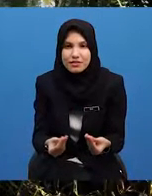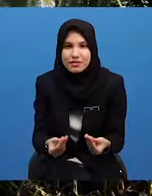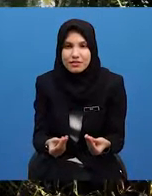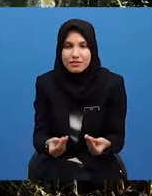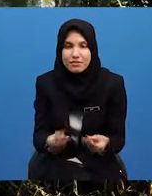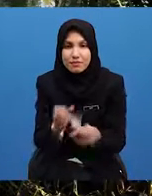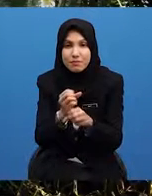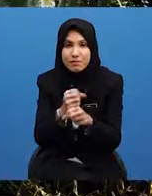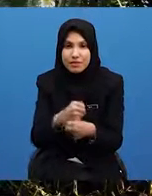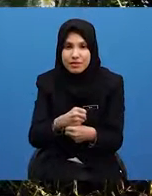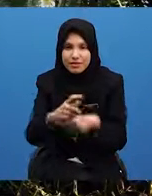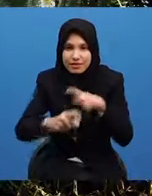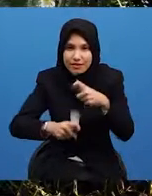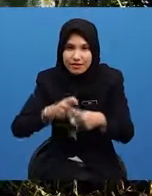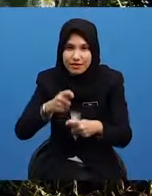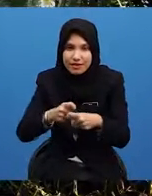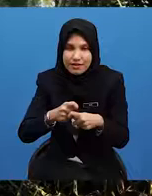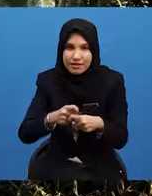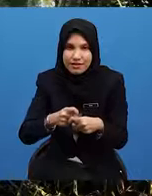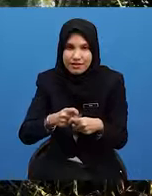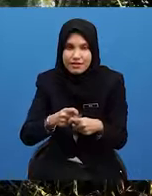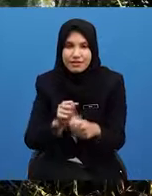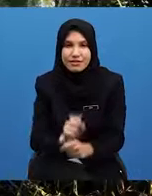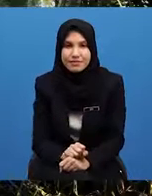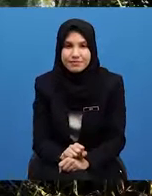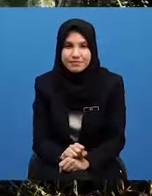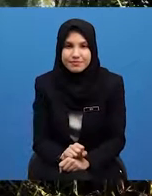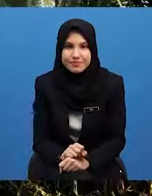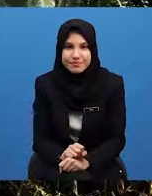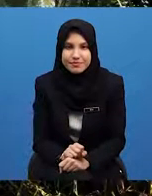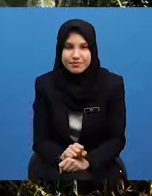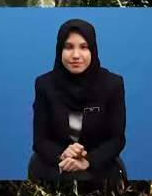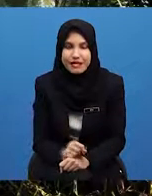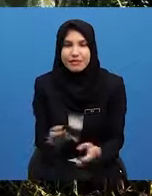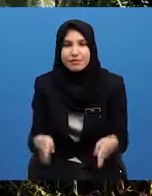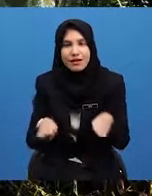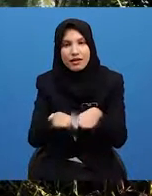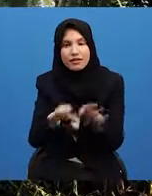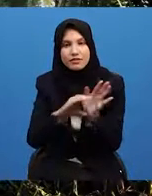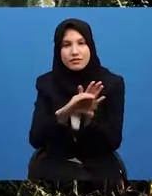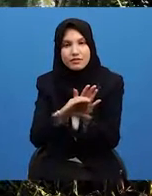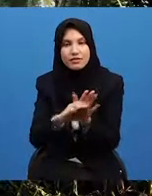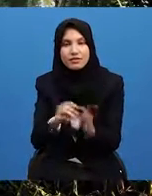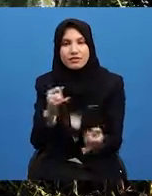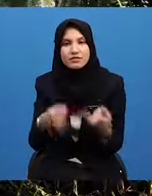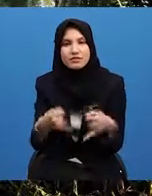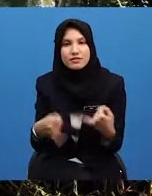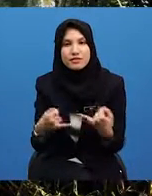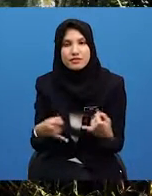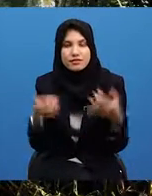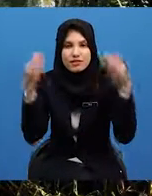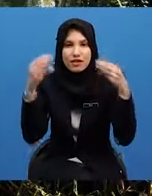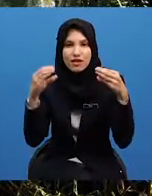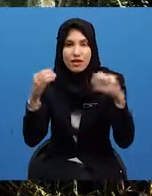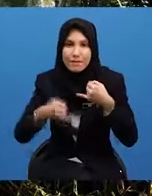yang membentuk takal ini berfungsi? Sebagai contoh, jika cikgu